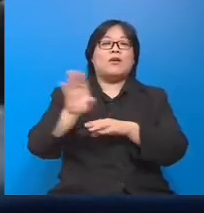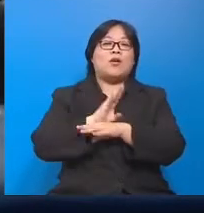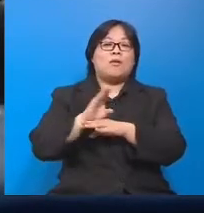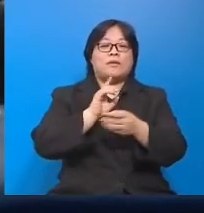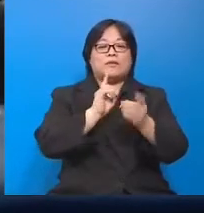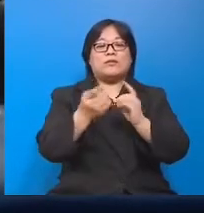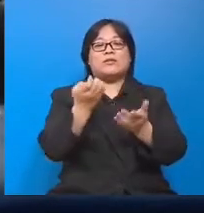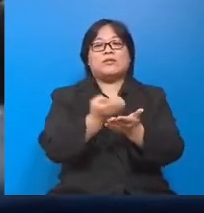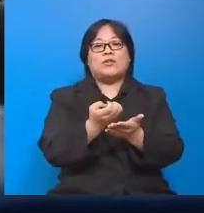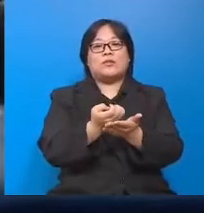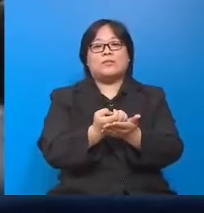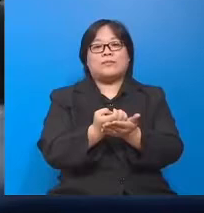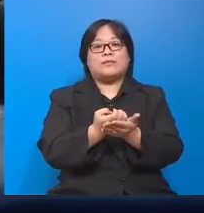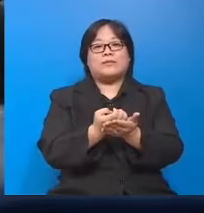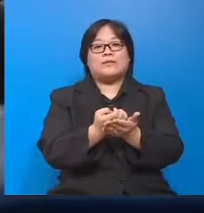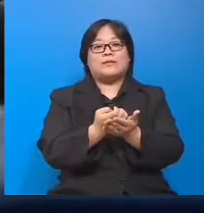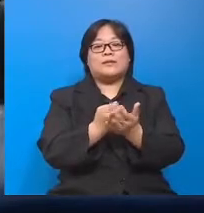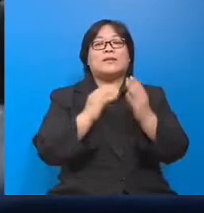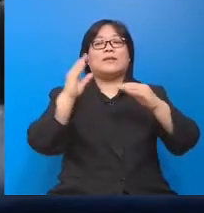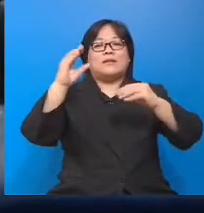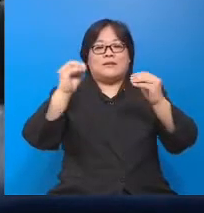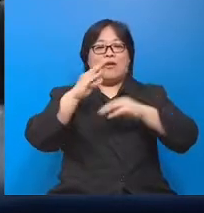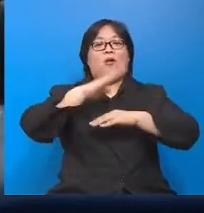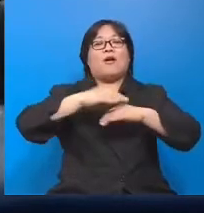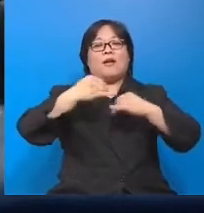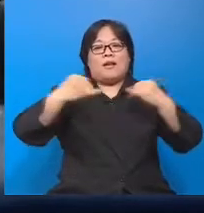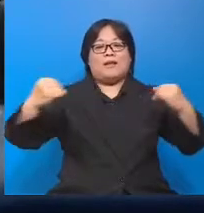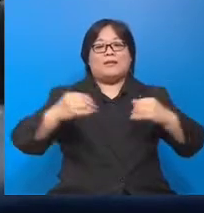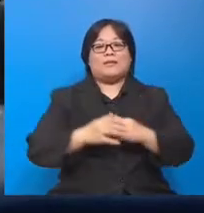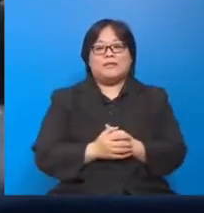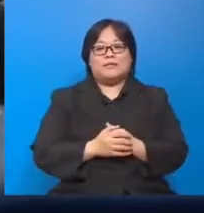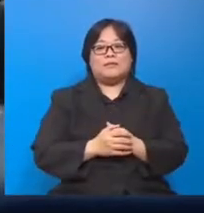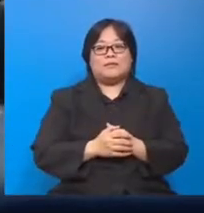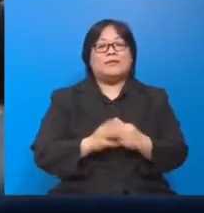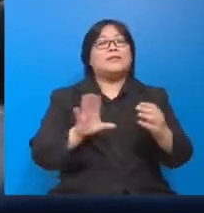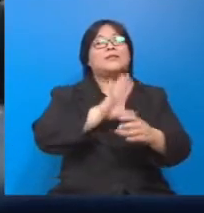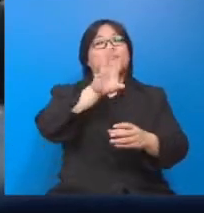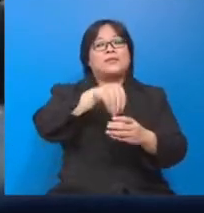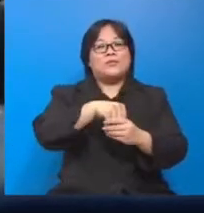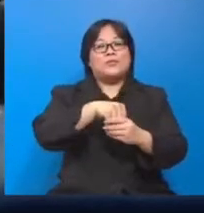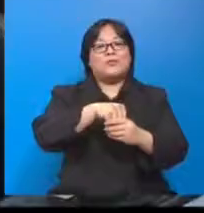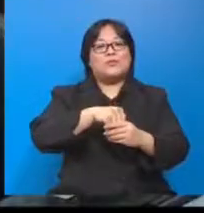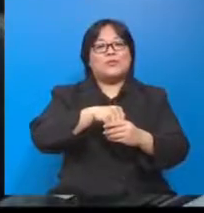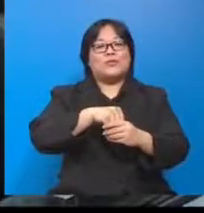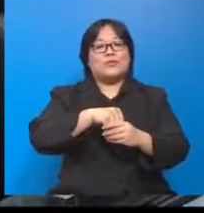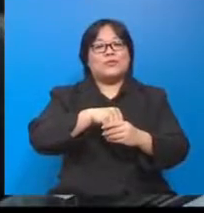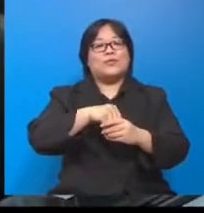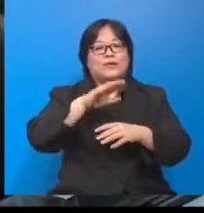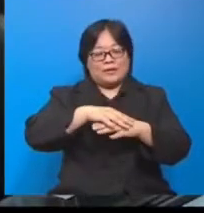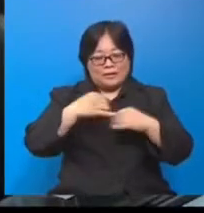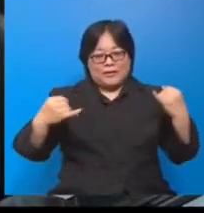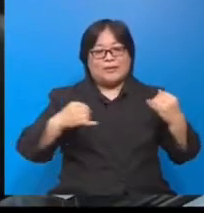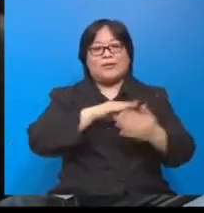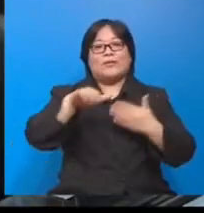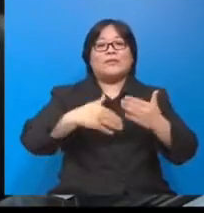digital ekonomi secara atas talian tercium Cut masuk pasaran atas talian hingga sih processor